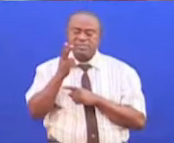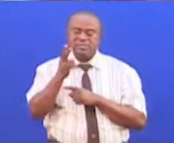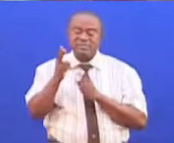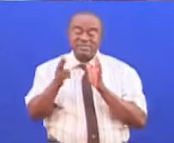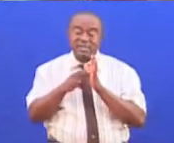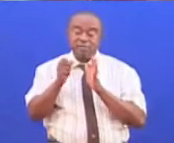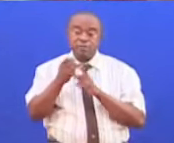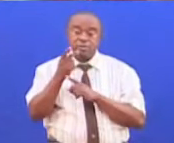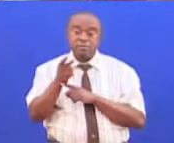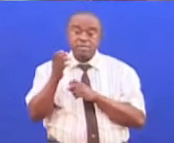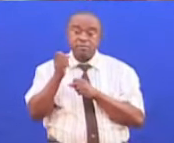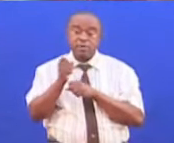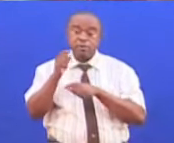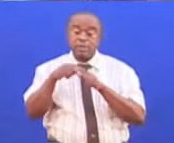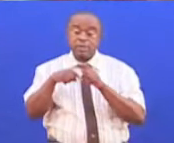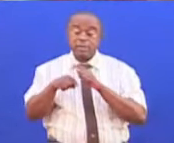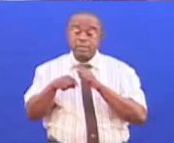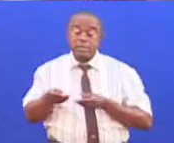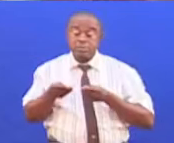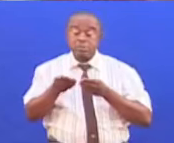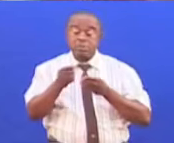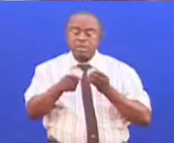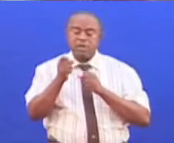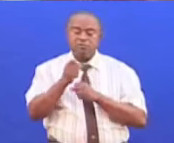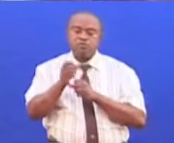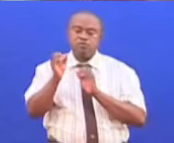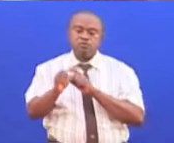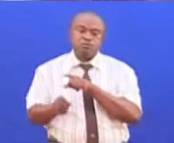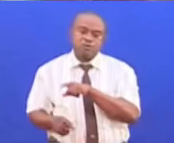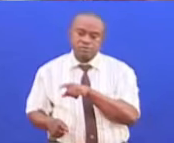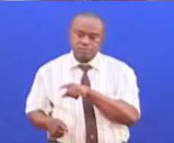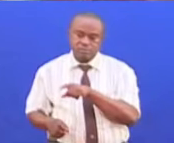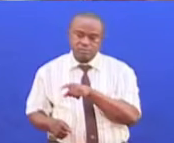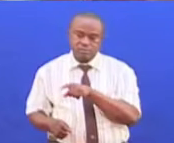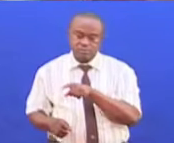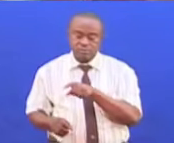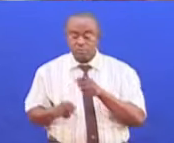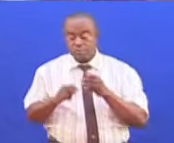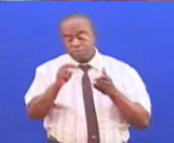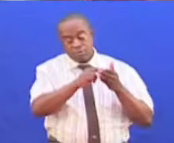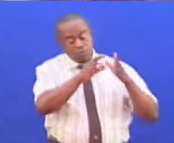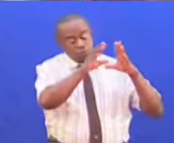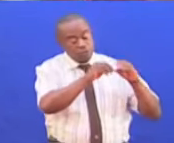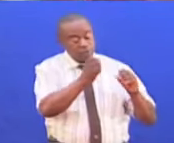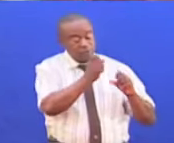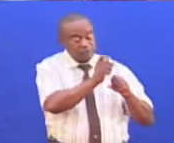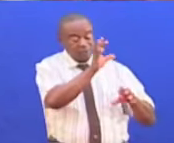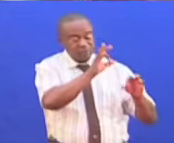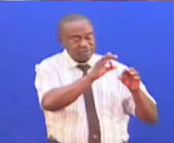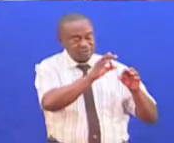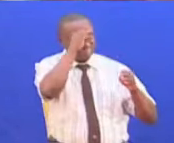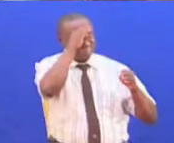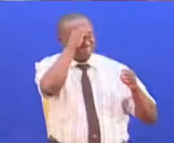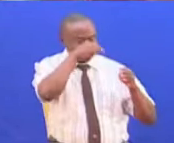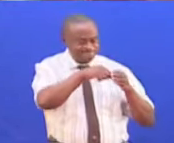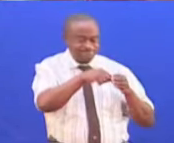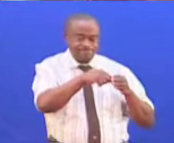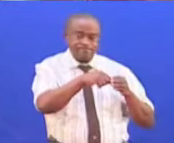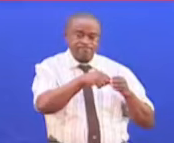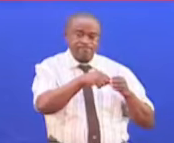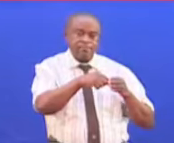kurugol wato Ya ndani haz kupel kwa katika mfo husa mta kwenye taar IFA MT tapata uchi wa Kina na halm